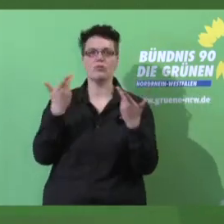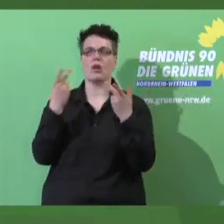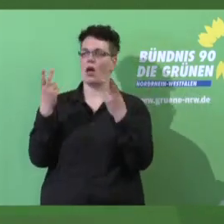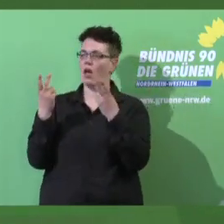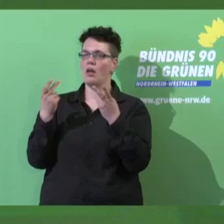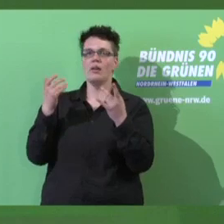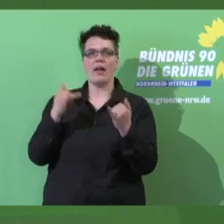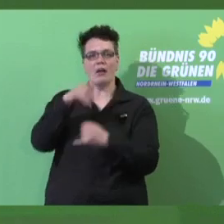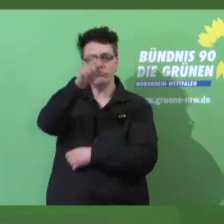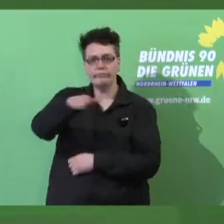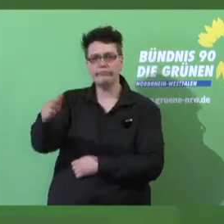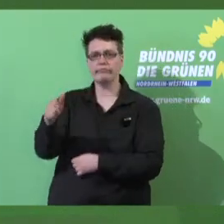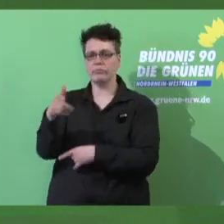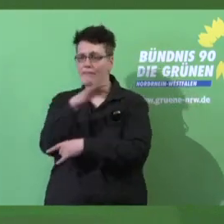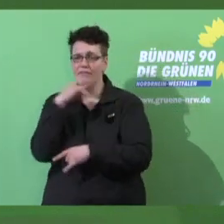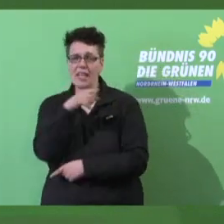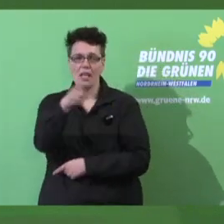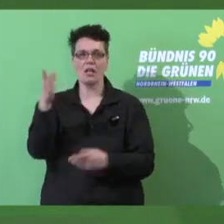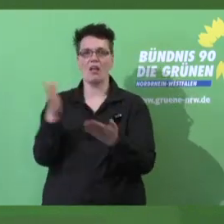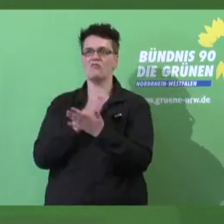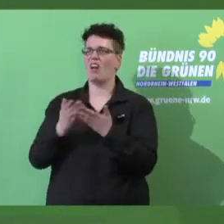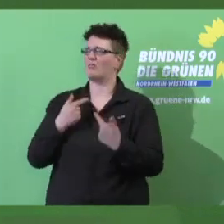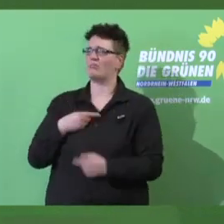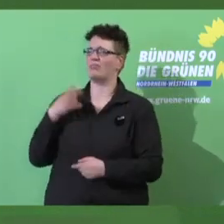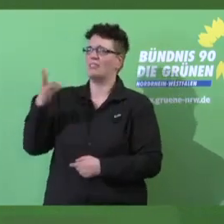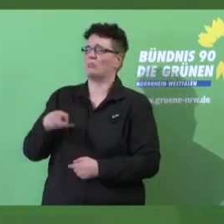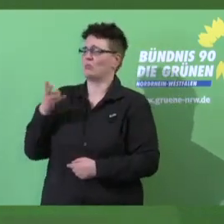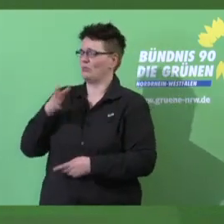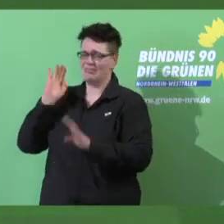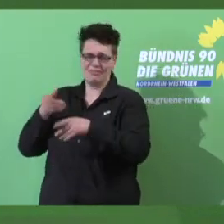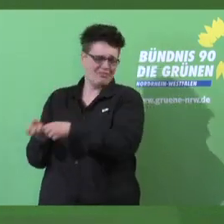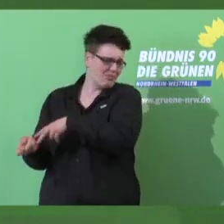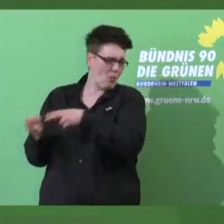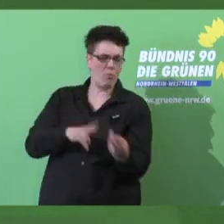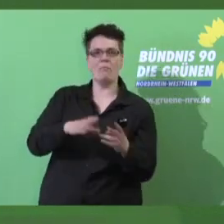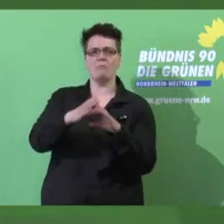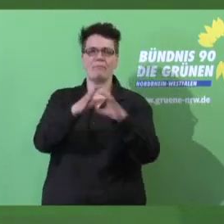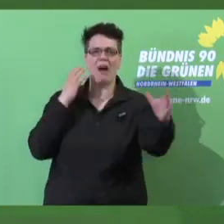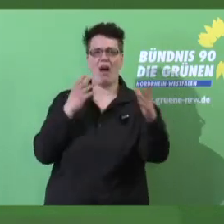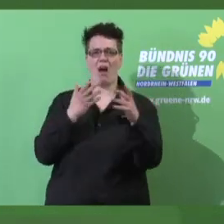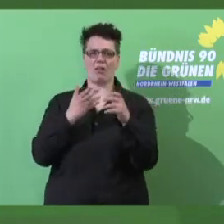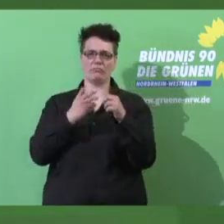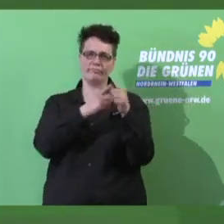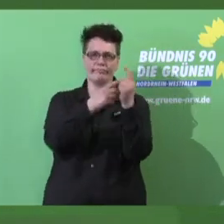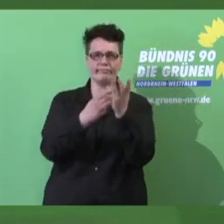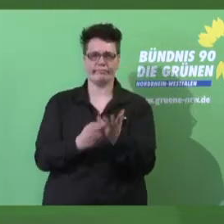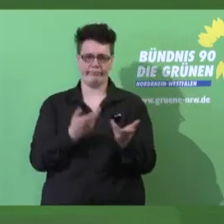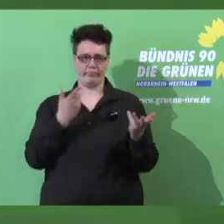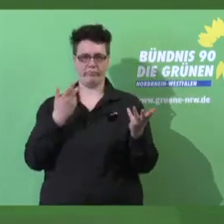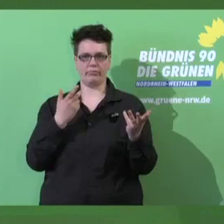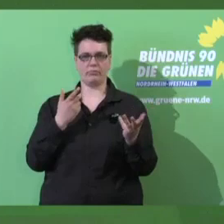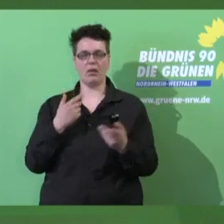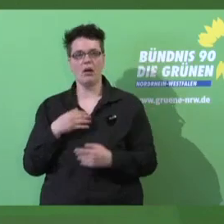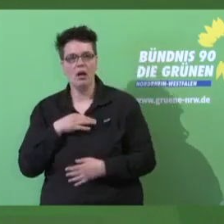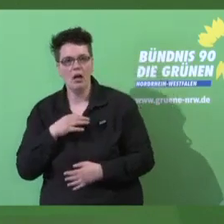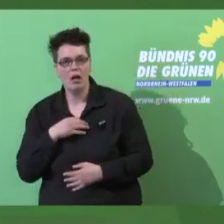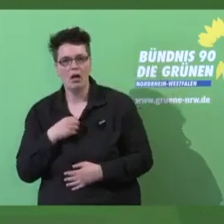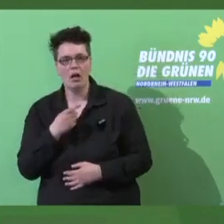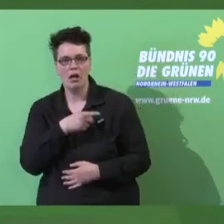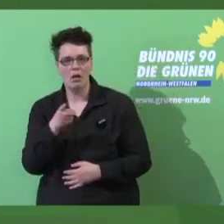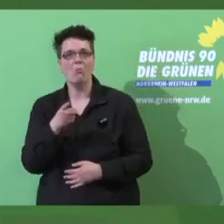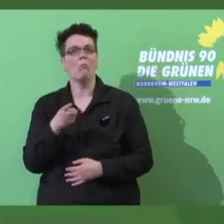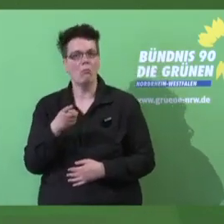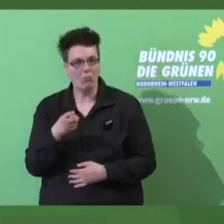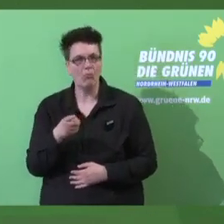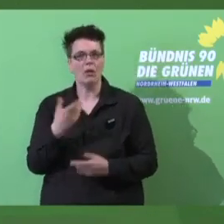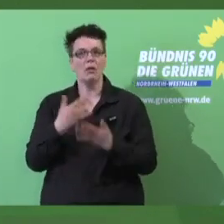umsteigen, die ganze Generation Semesterticket, die sich in die Züge bewegt, Leute, wo man nie gedacht hat, dass sie ÖPNV nutzen, das, was